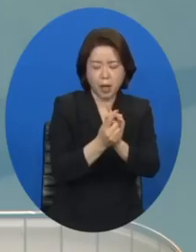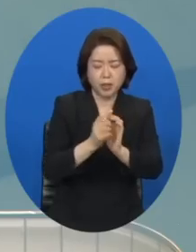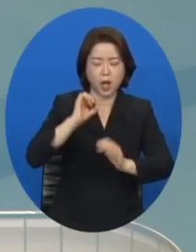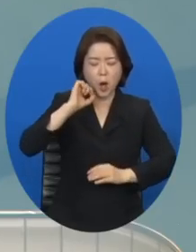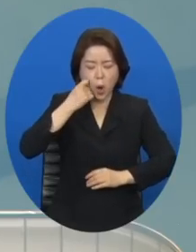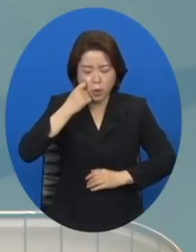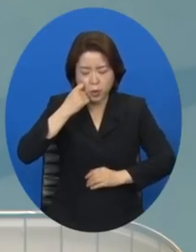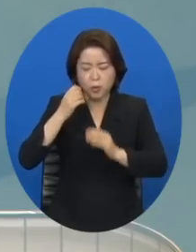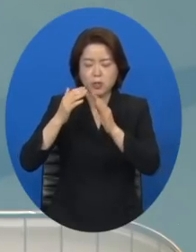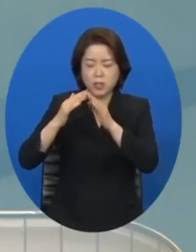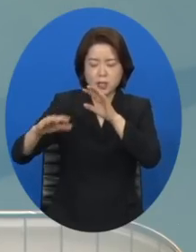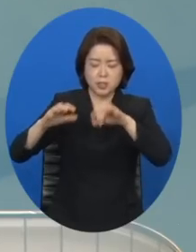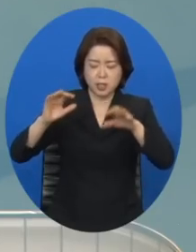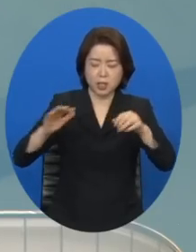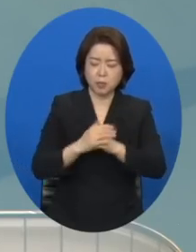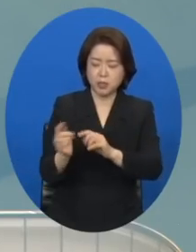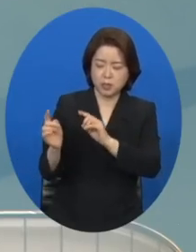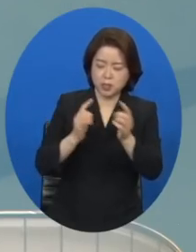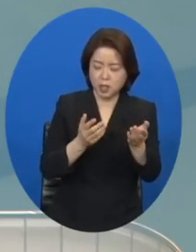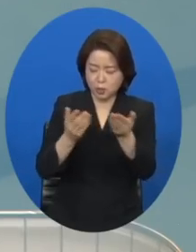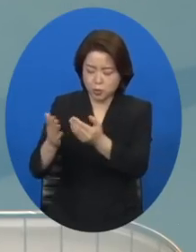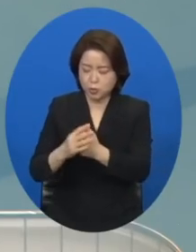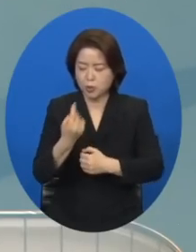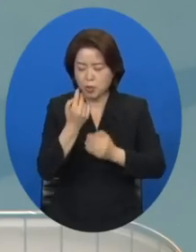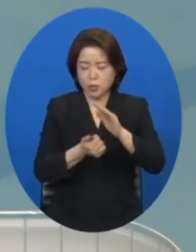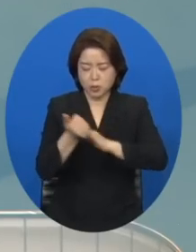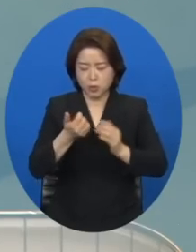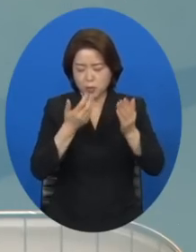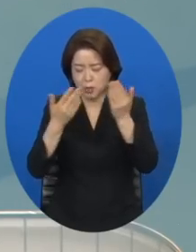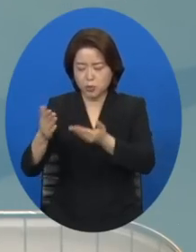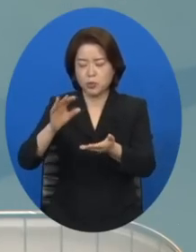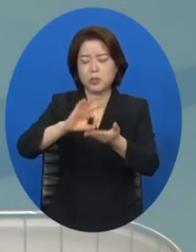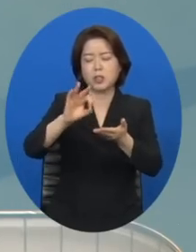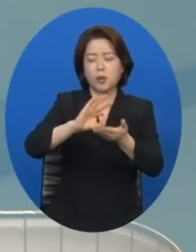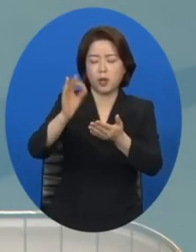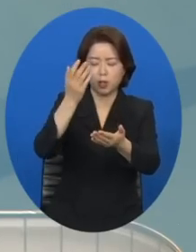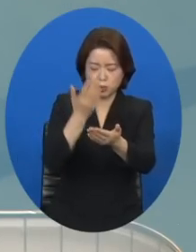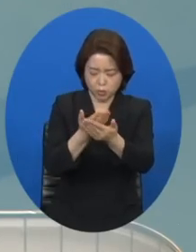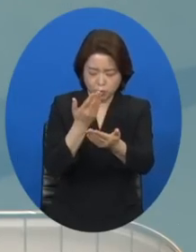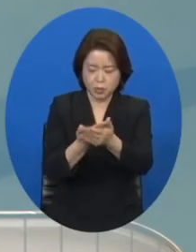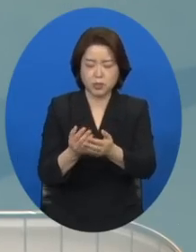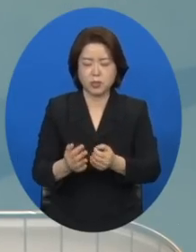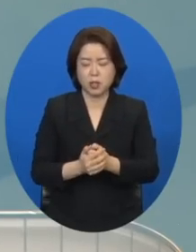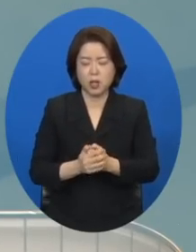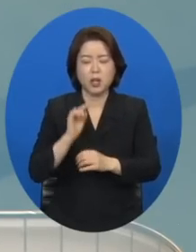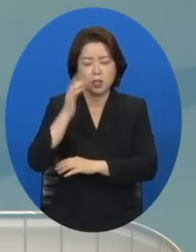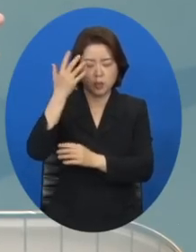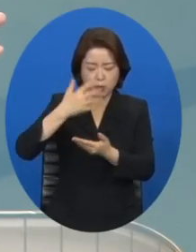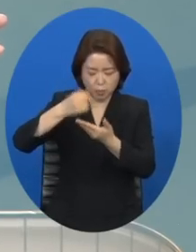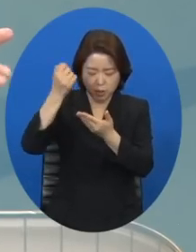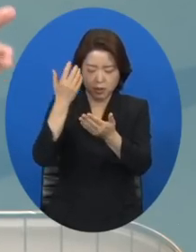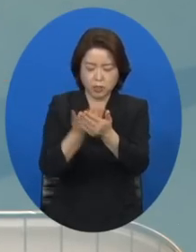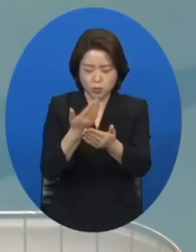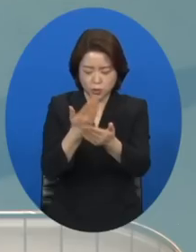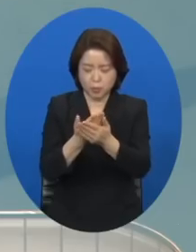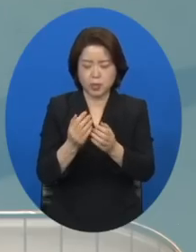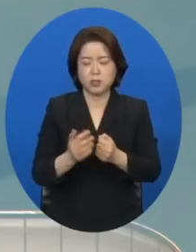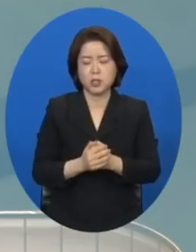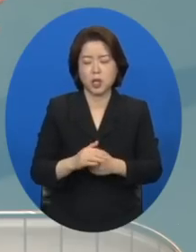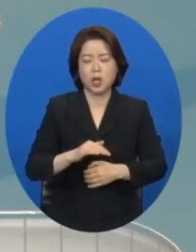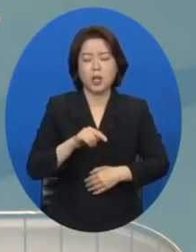살리며 그들에게 산 소망을 줄 수 있는 하나님 그런 물질이 되어질 수 있도록 하나님 사용하여 주시고 영광 받아 주시옵소서